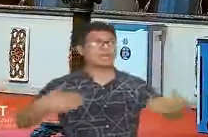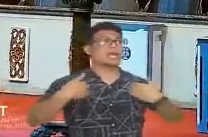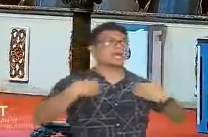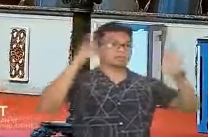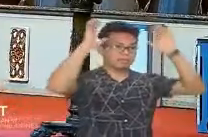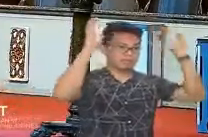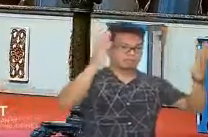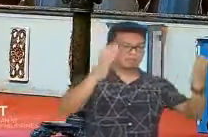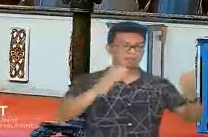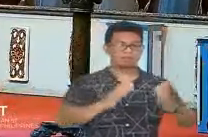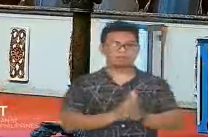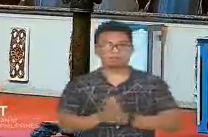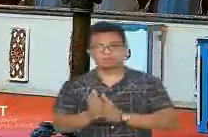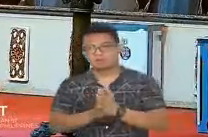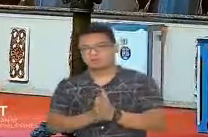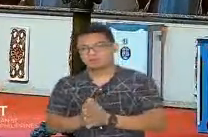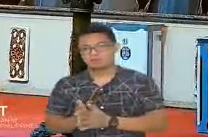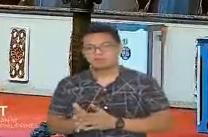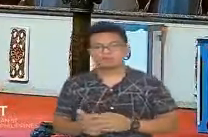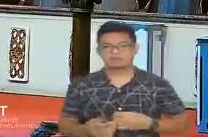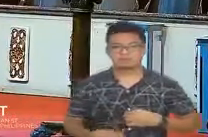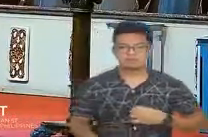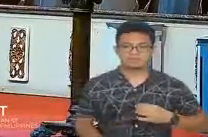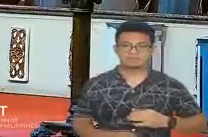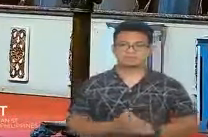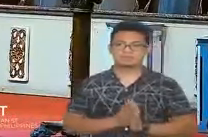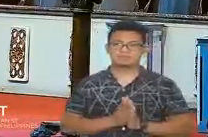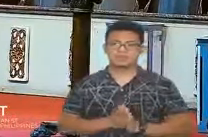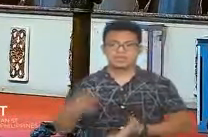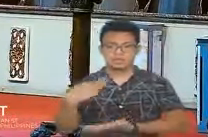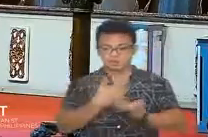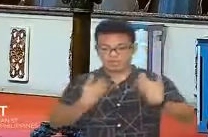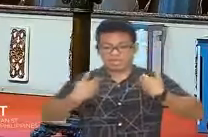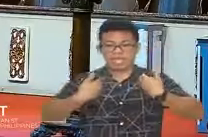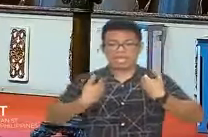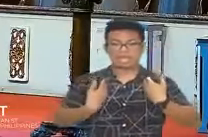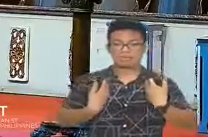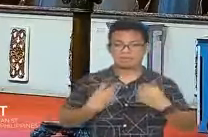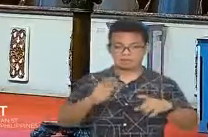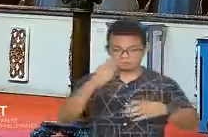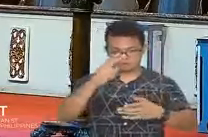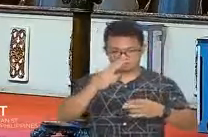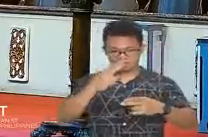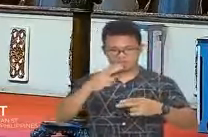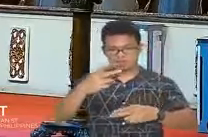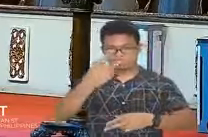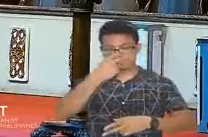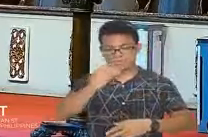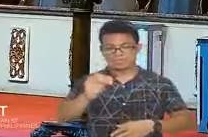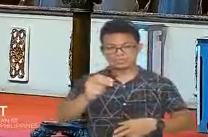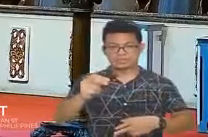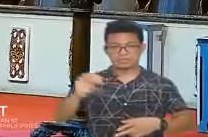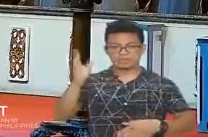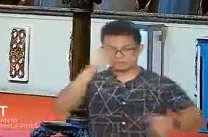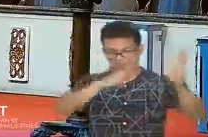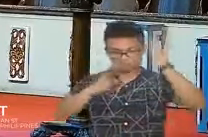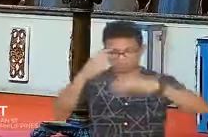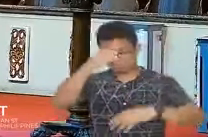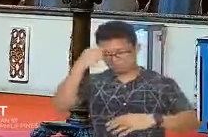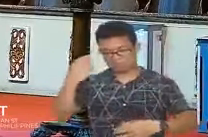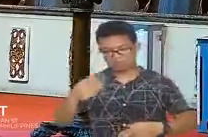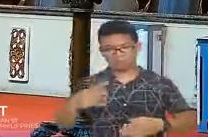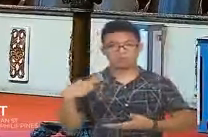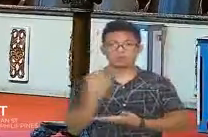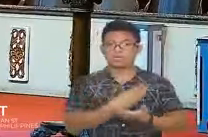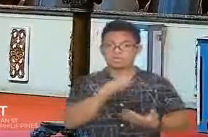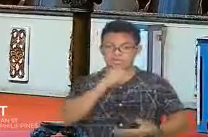kining atong problema, gamay ra ni. Gamay ra man ta diri sa isla. 300 lang ta kabuok diri sa